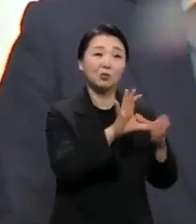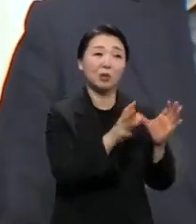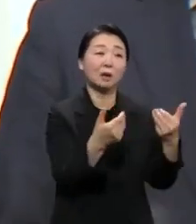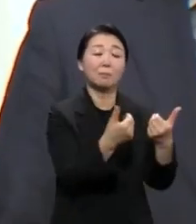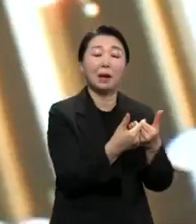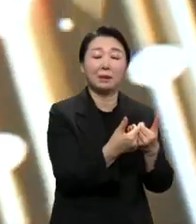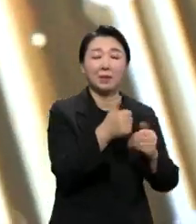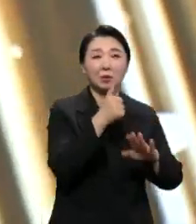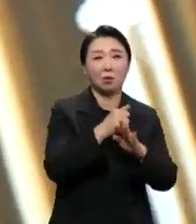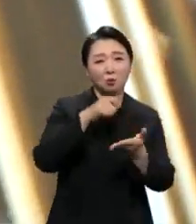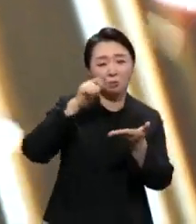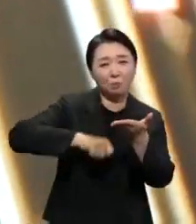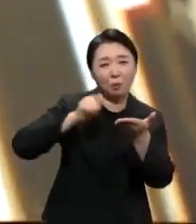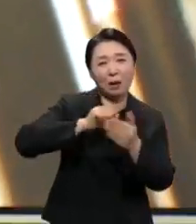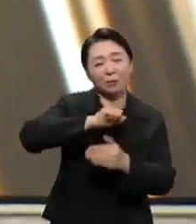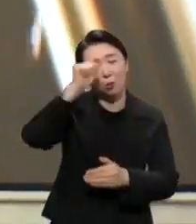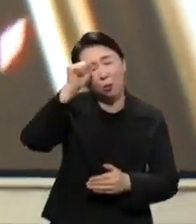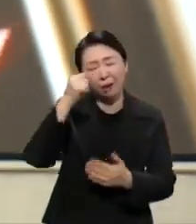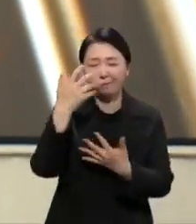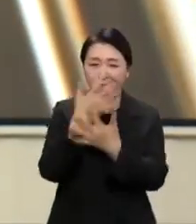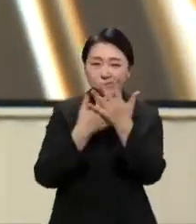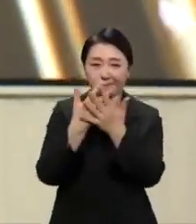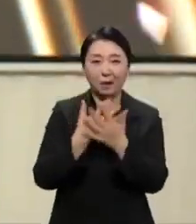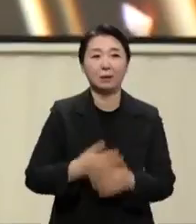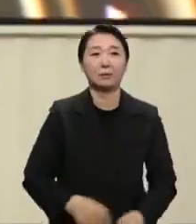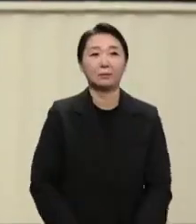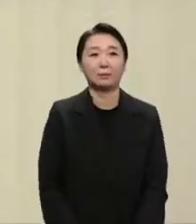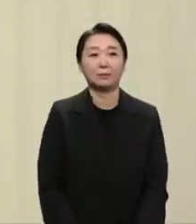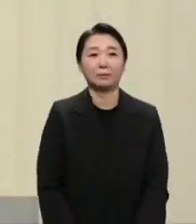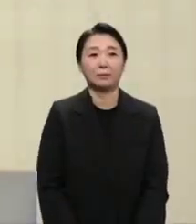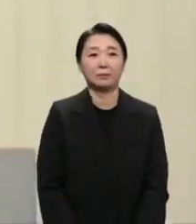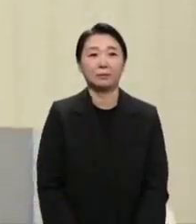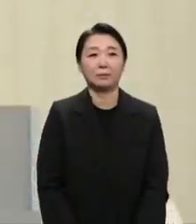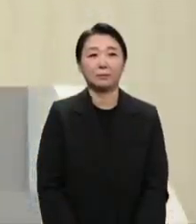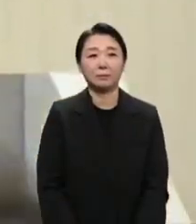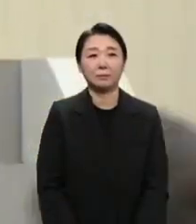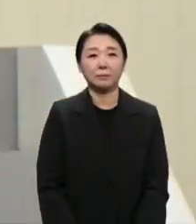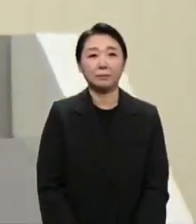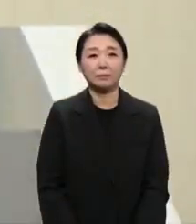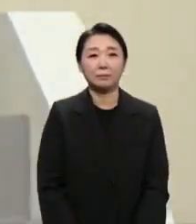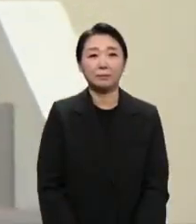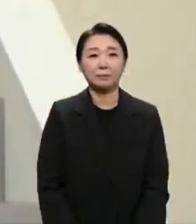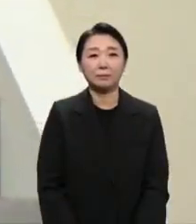있어 법안 통과도 불투명합니다. JTBC 이상화입니다.